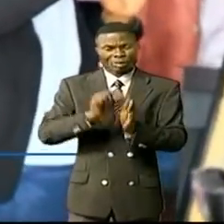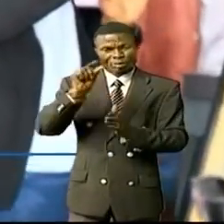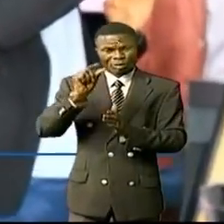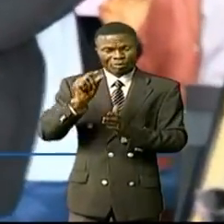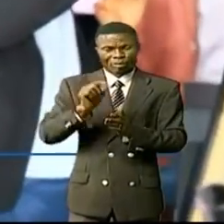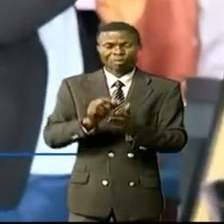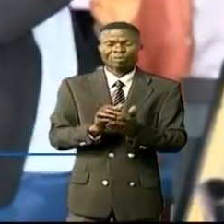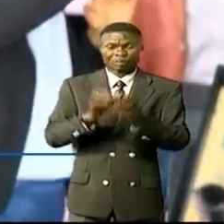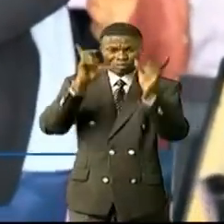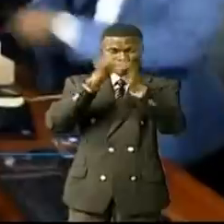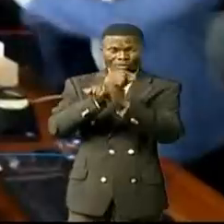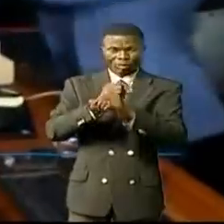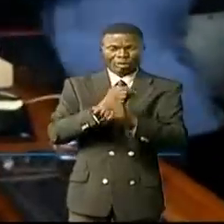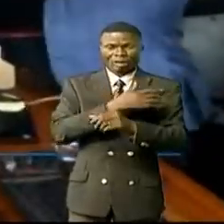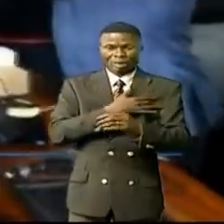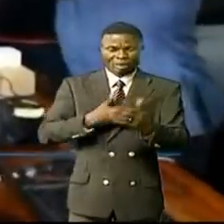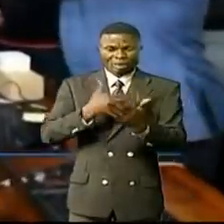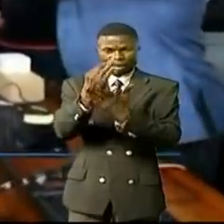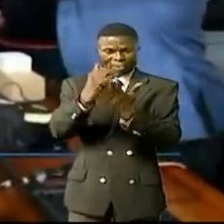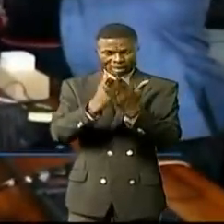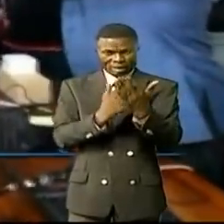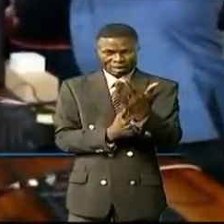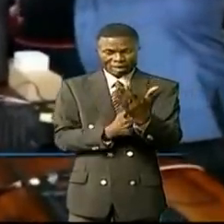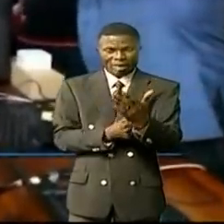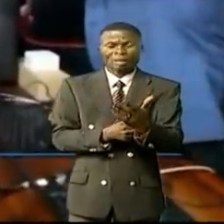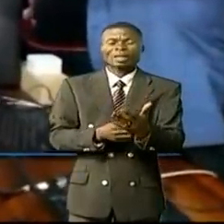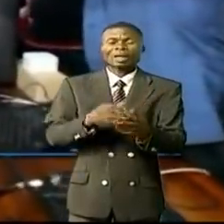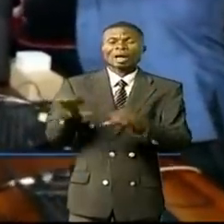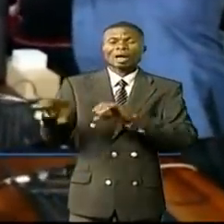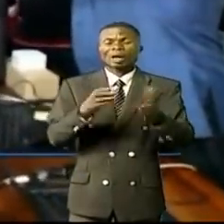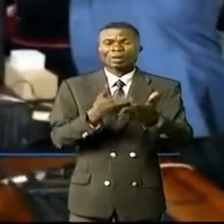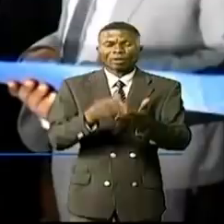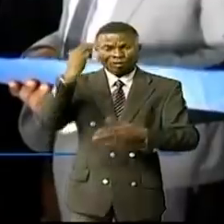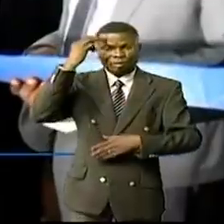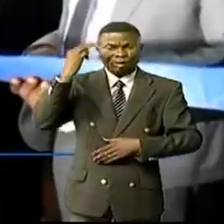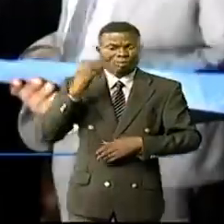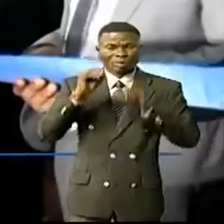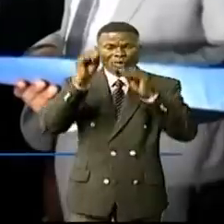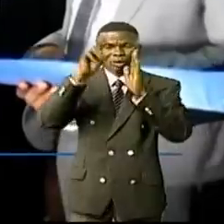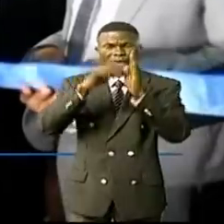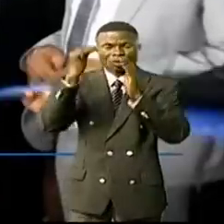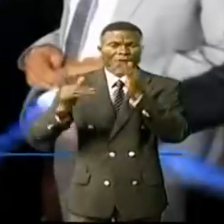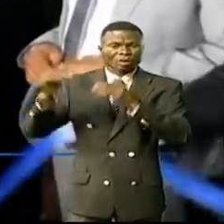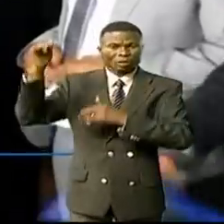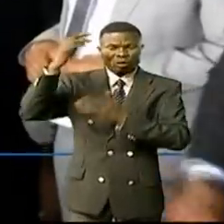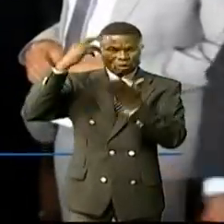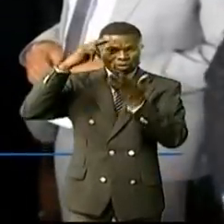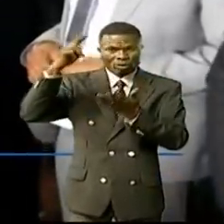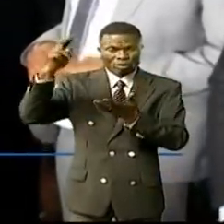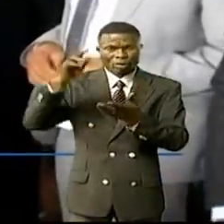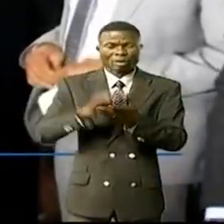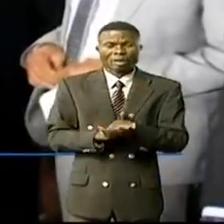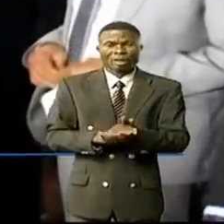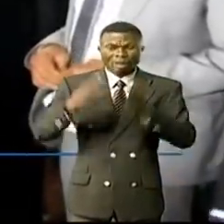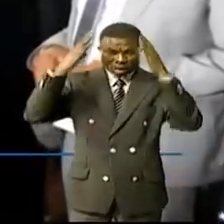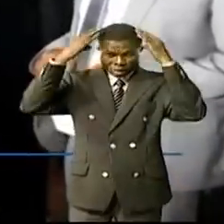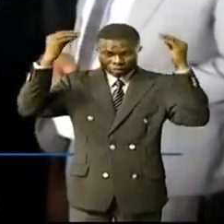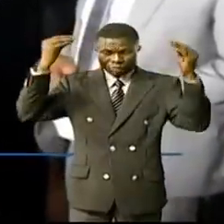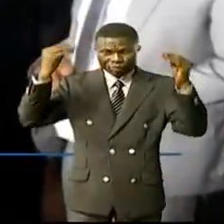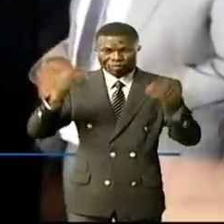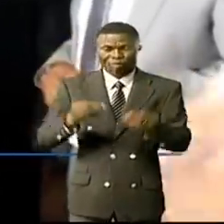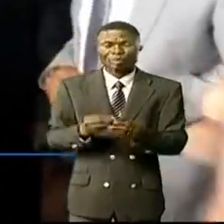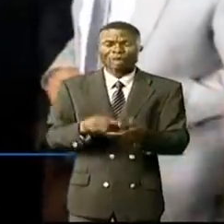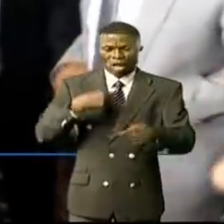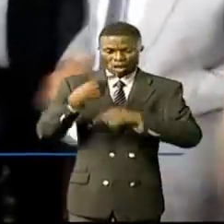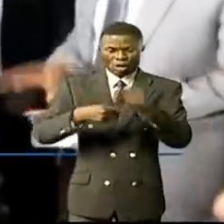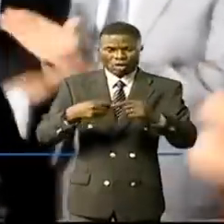capture pour son identification. C'est par ces gestes que le ministre de l'Enseignement supérieur et universitaire, Moïse Tonzangui, vient de lancer,